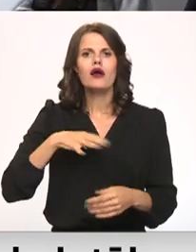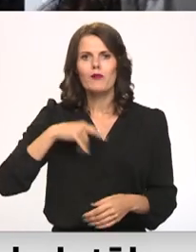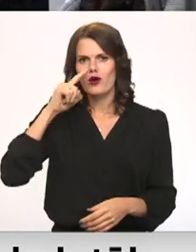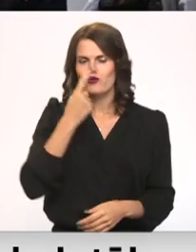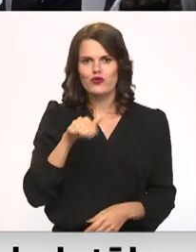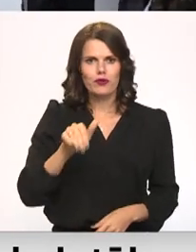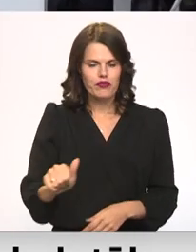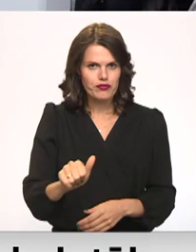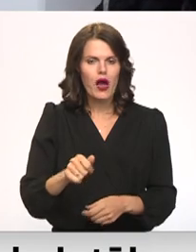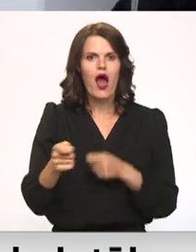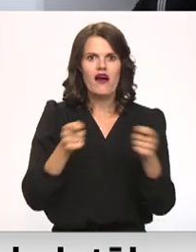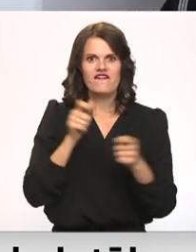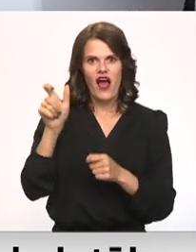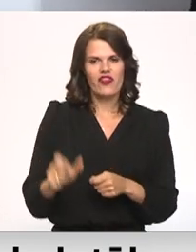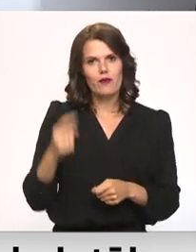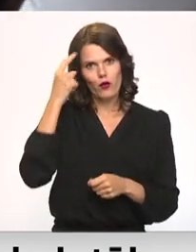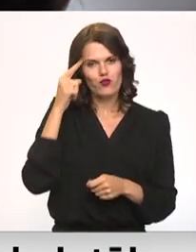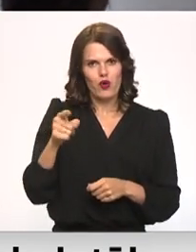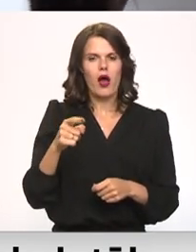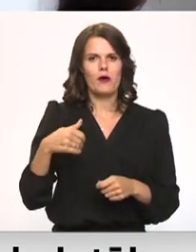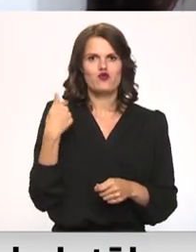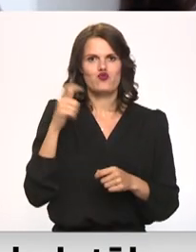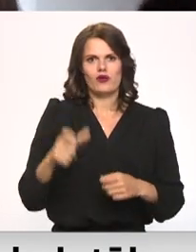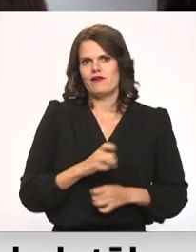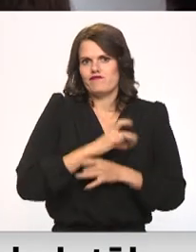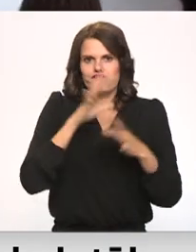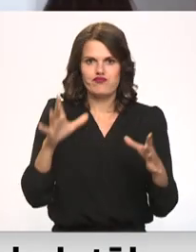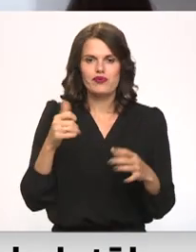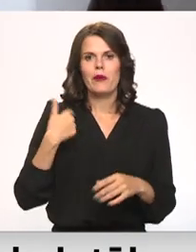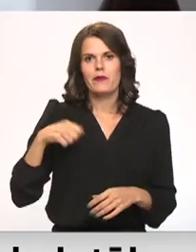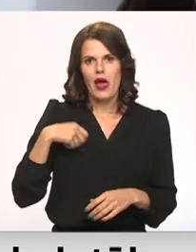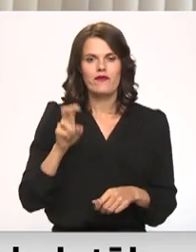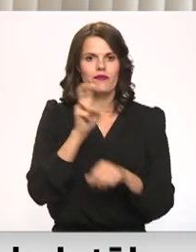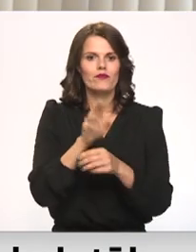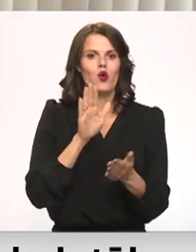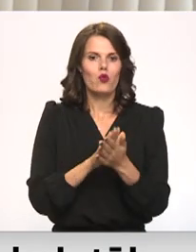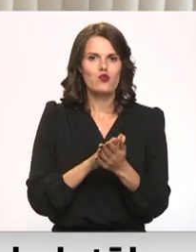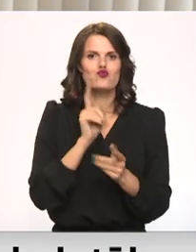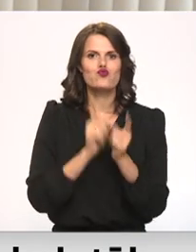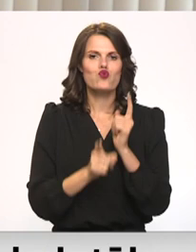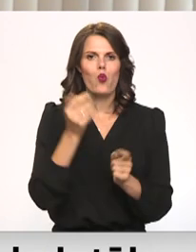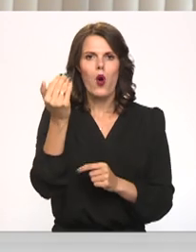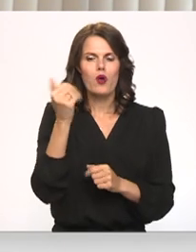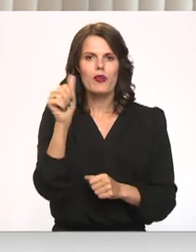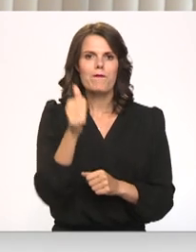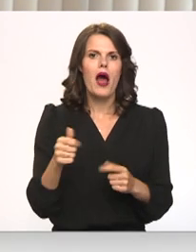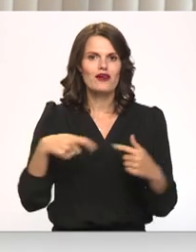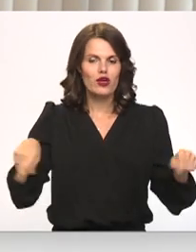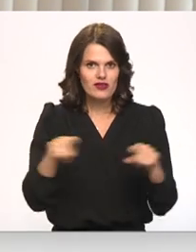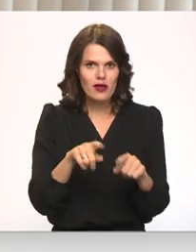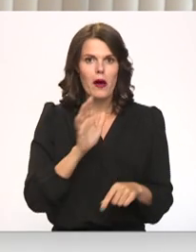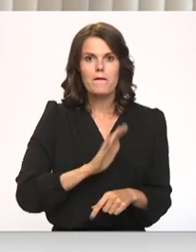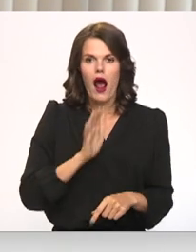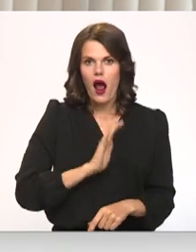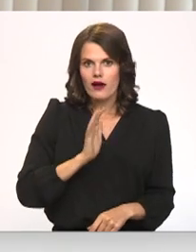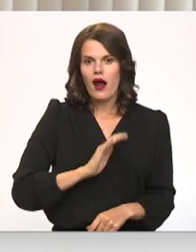Tehnikuma vadība pieļauja, ka tas izraisīs konfliktu. Meitene bija aizgājusi uz skolotājas mākslas studiju, pagaidījusi, kamēr